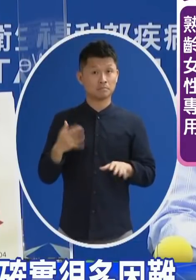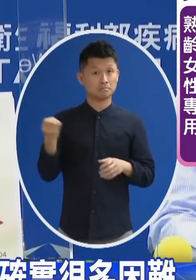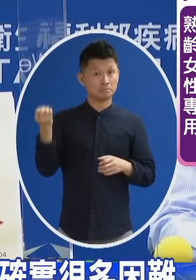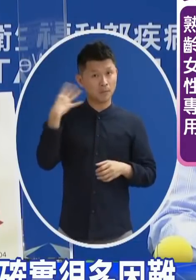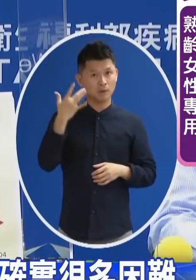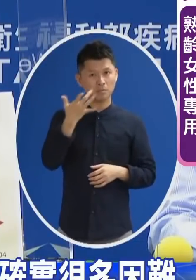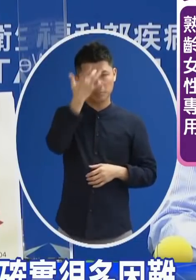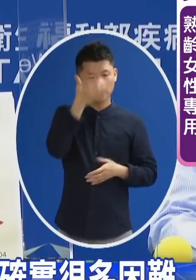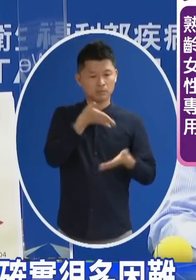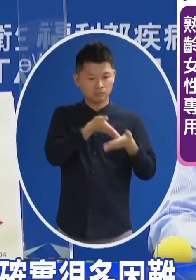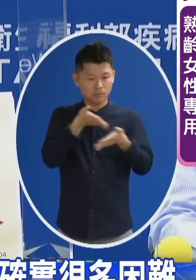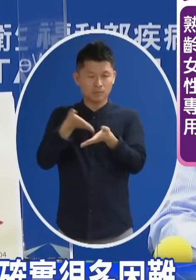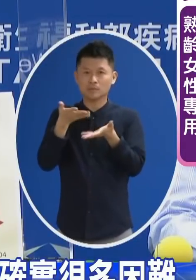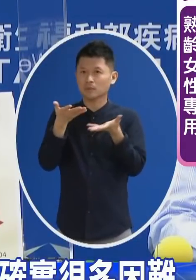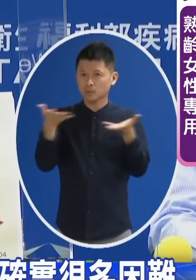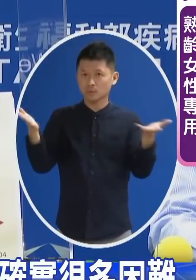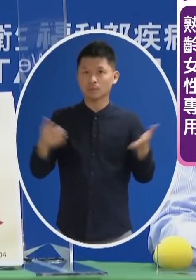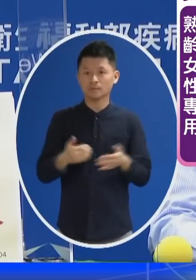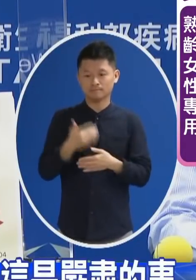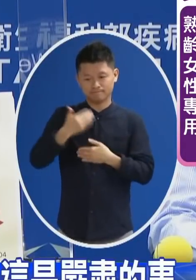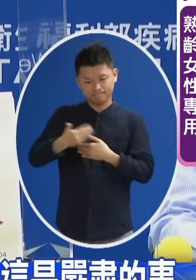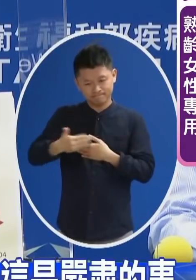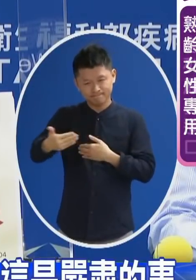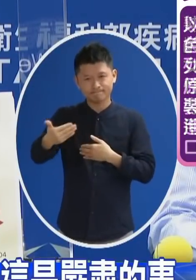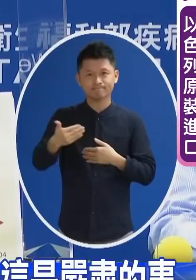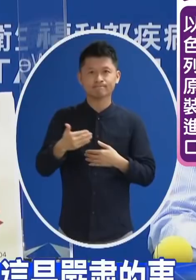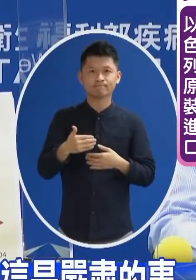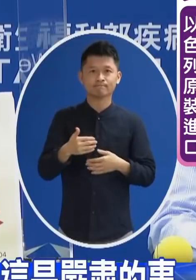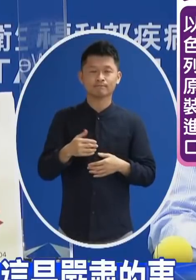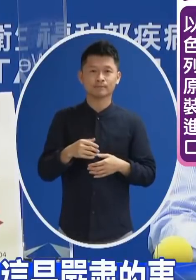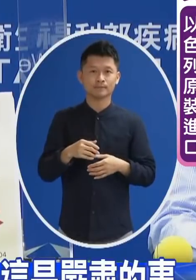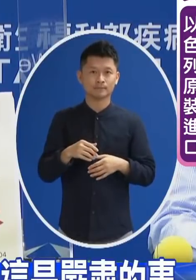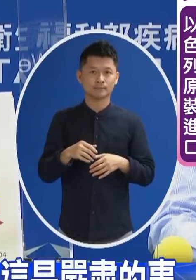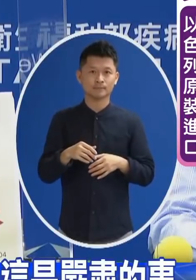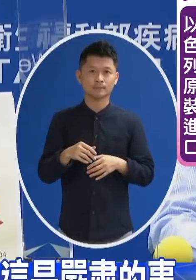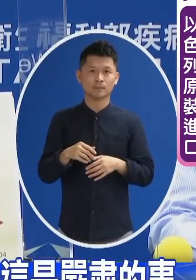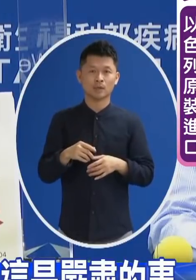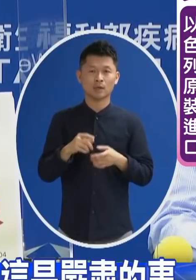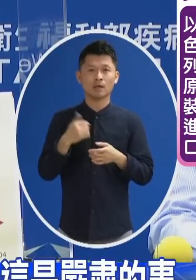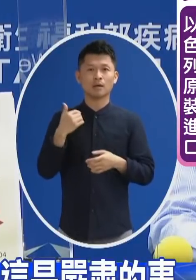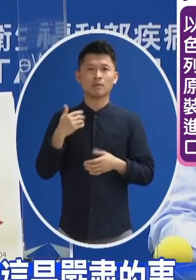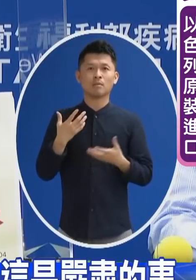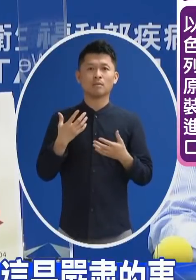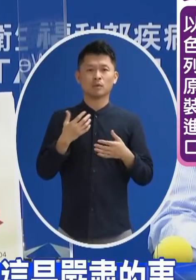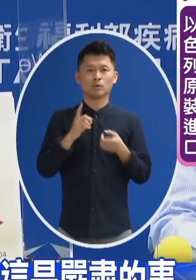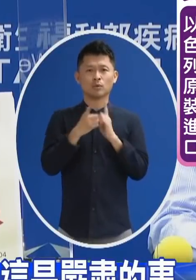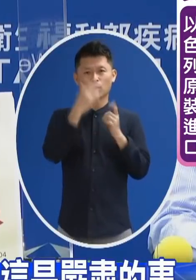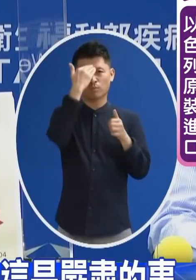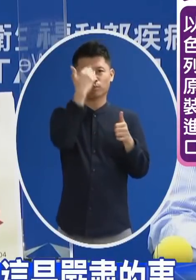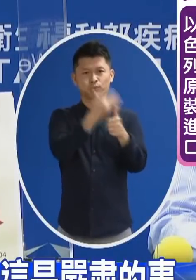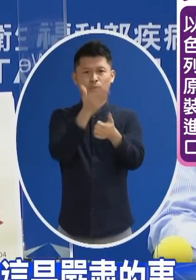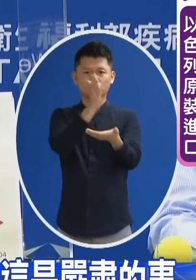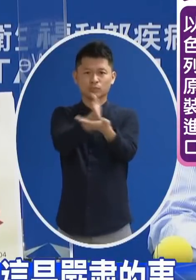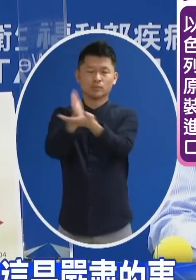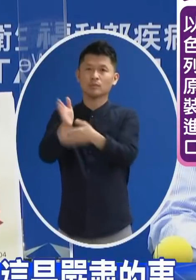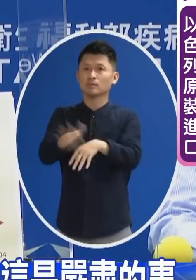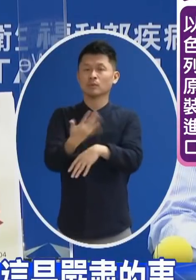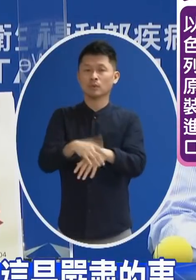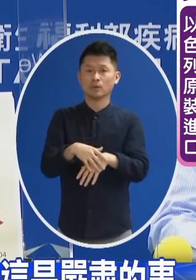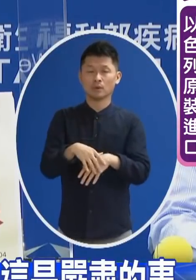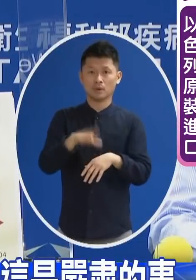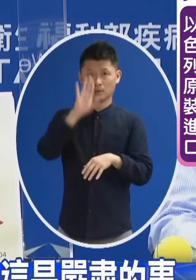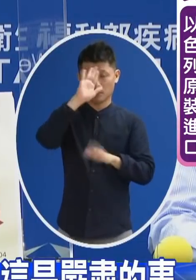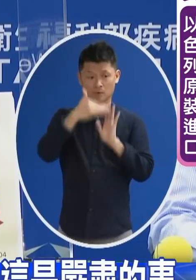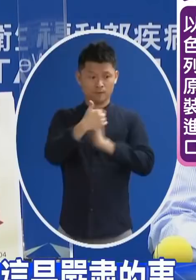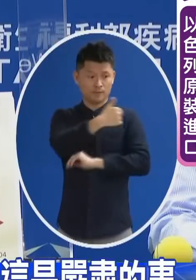困难也很多了哈，很多的程序，很多的东西，没有人要为难这个事情哈。但是买疫苗这个事情本来就